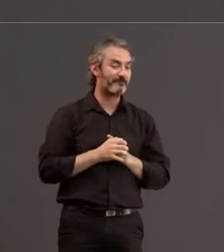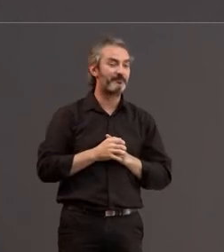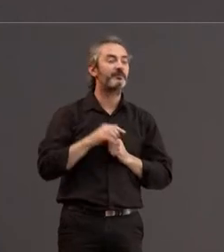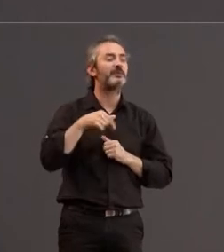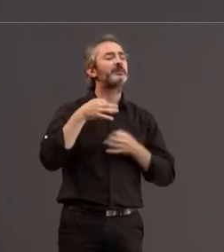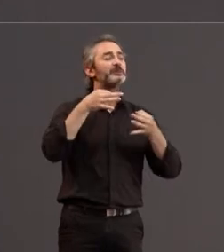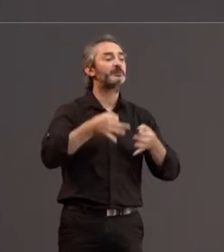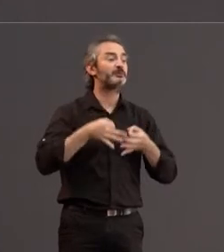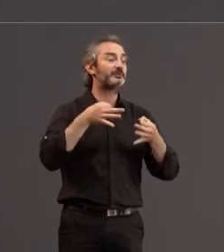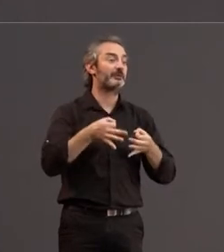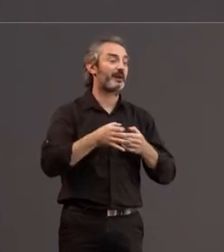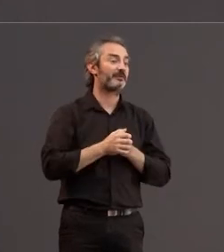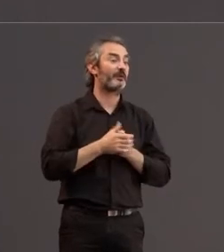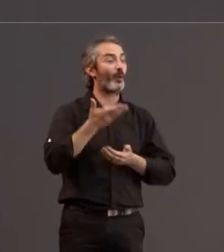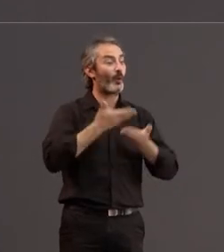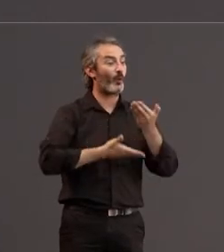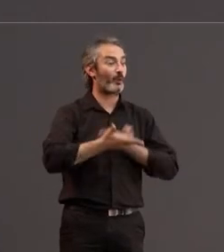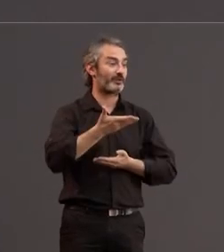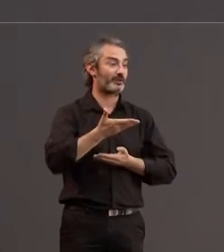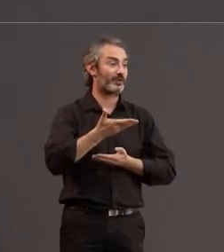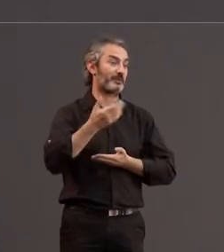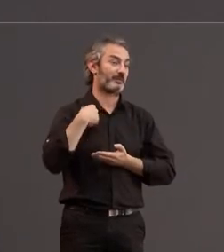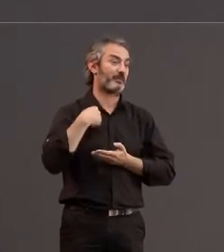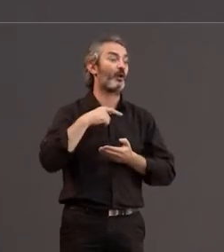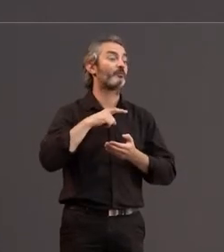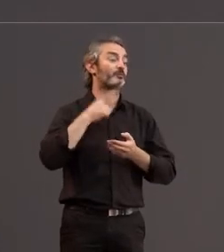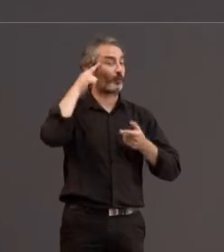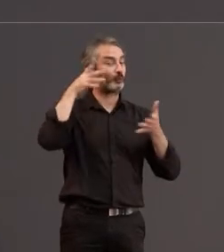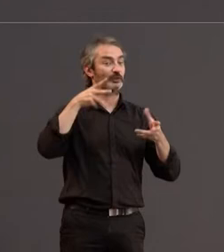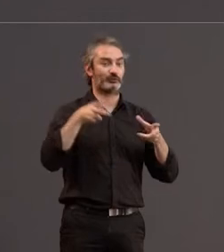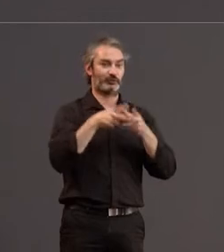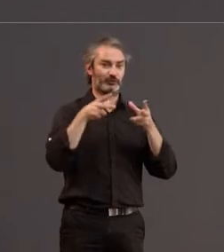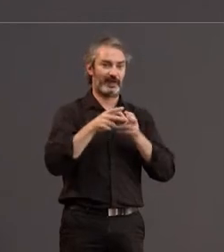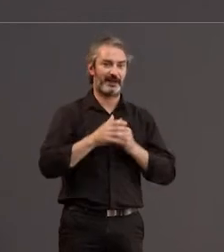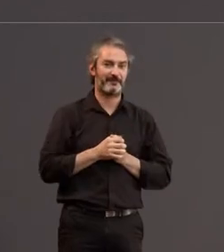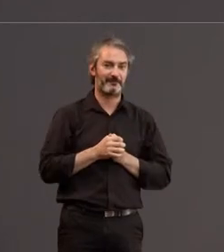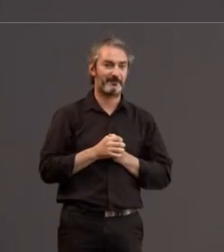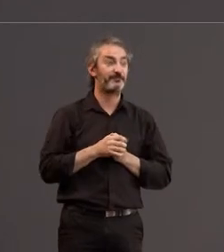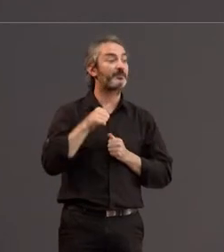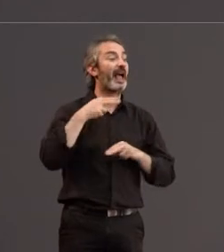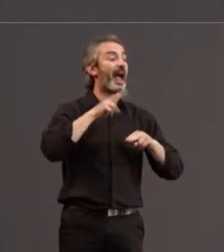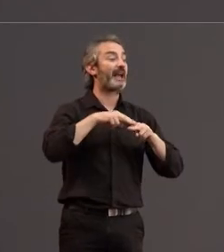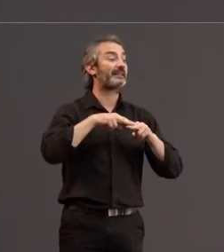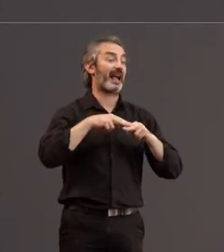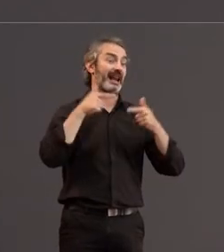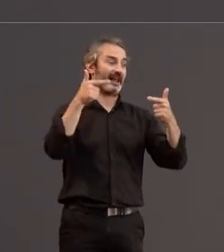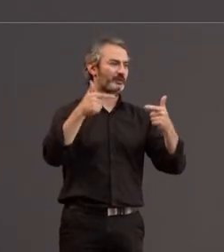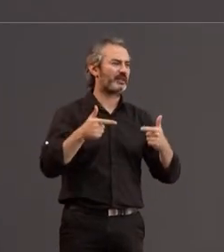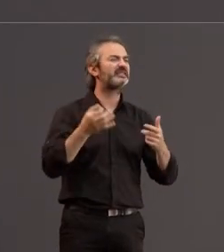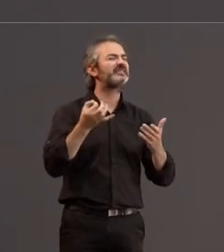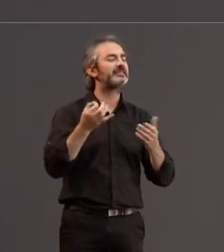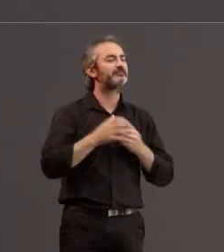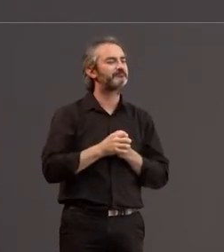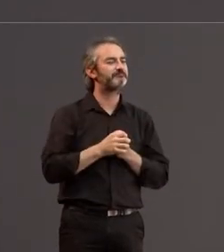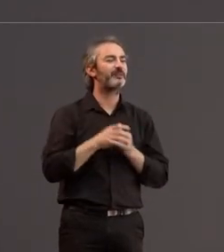com sempre, amb la col·laboració del Consell Social. Els actes de graduació simbolitzen